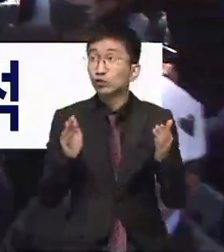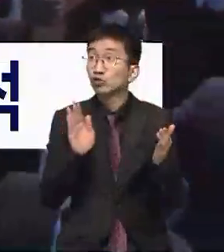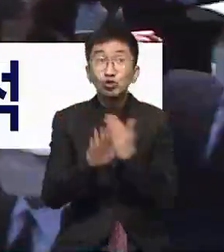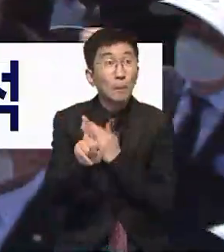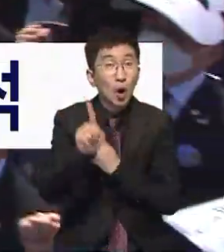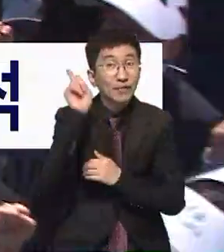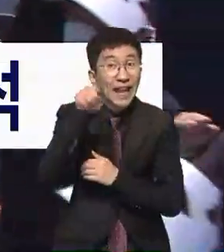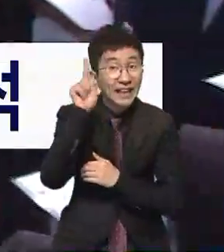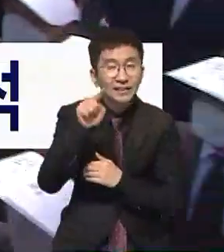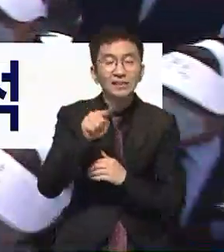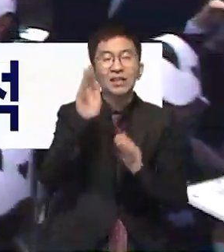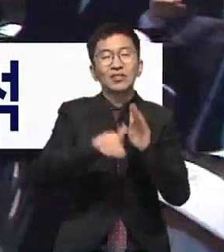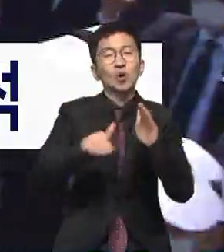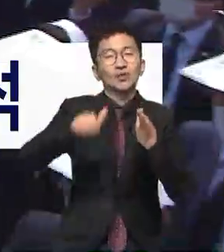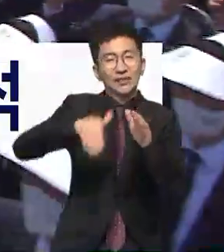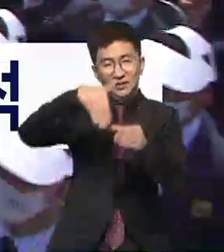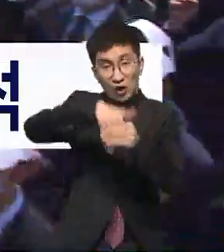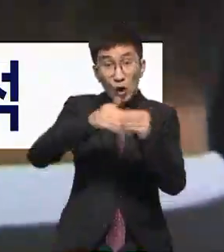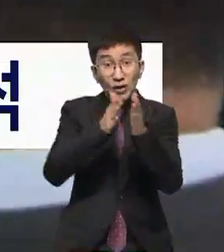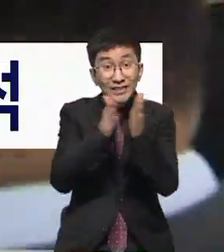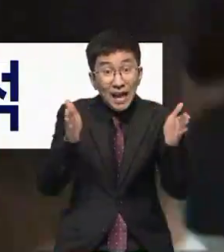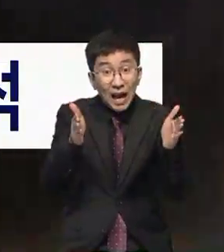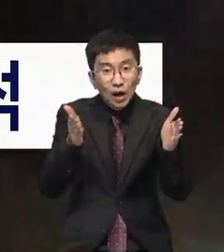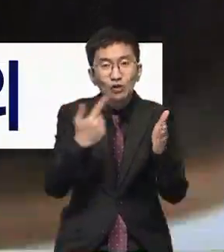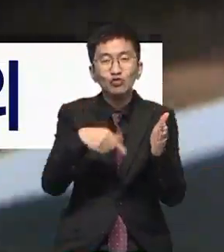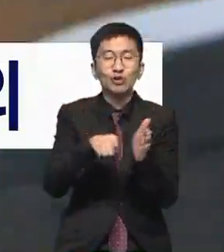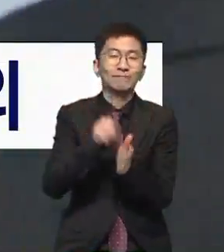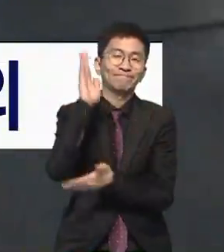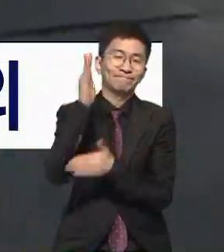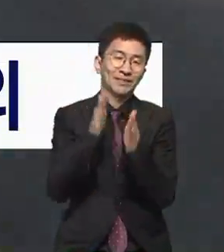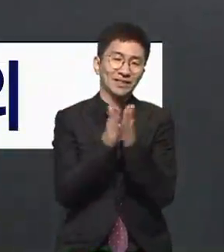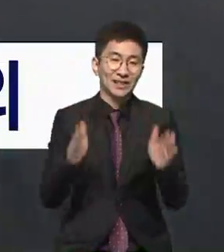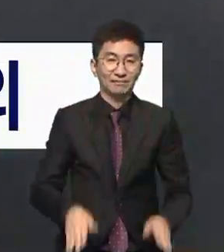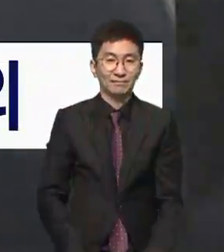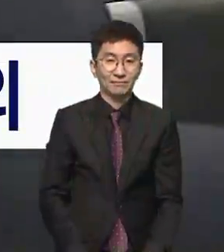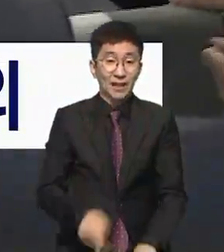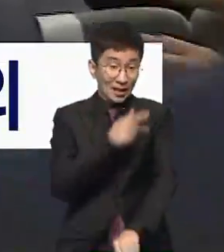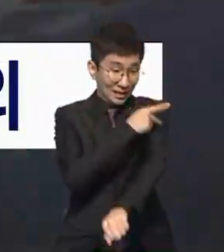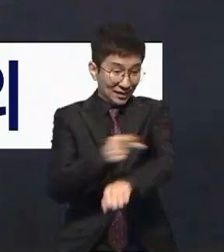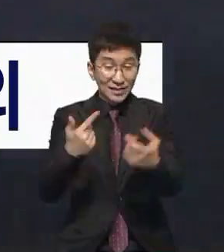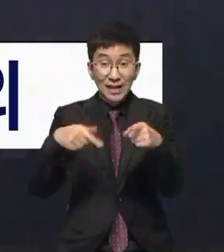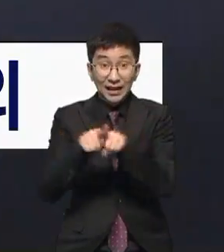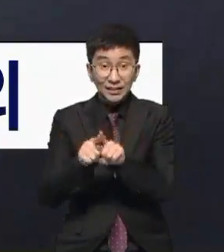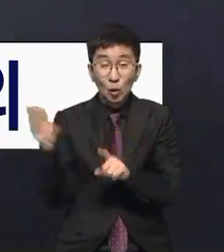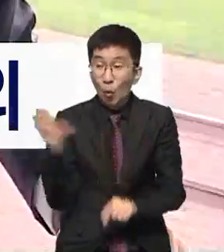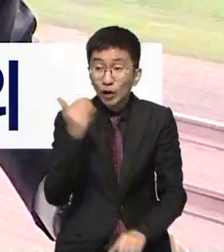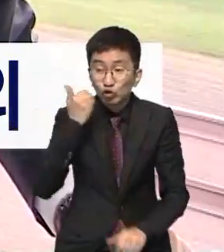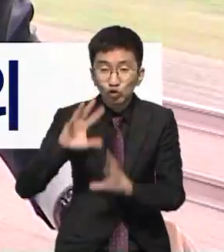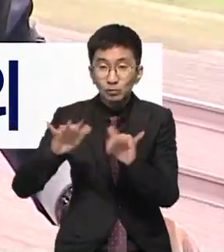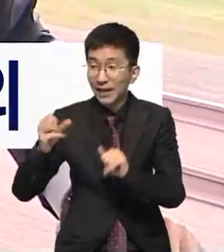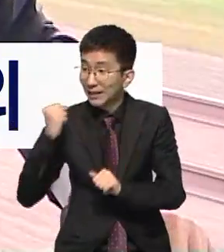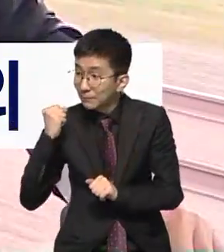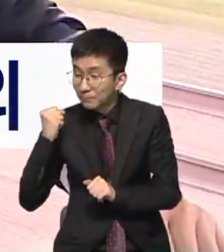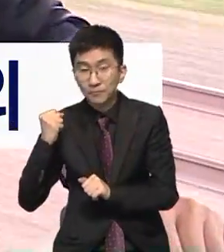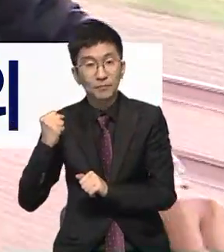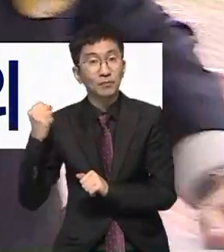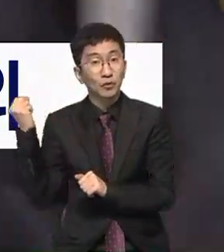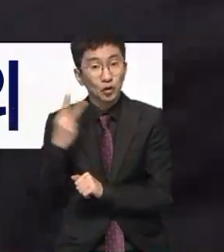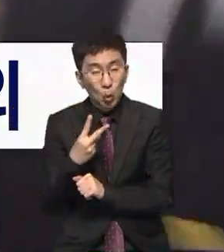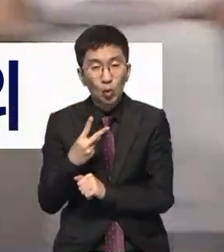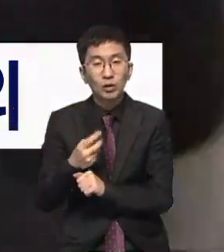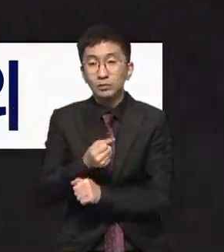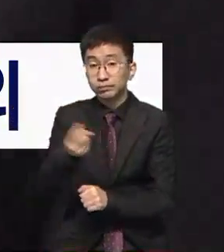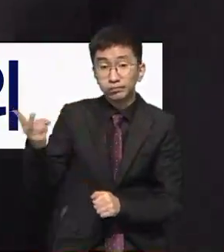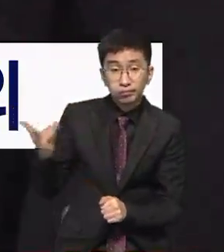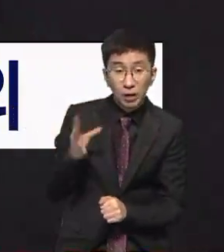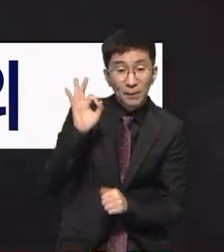다가온 지방선거 출정식에 돌입했습니다. KTX 특별열차를 타고 내려온 국민의힘 지도부와 의원들은 광주와 전남